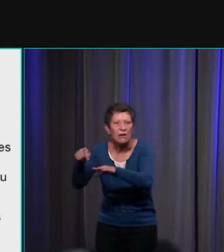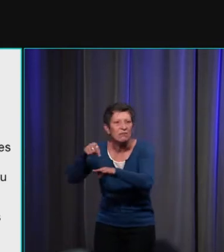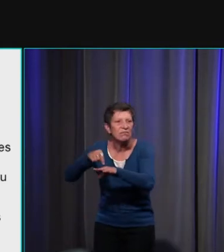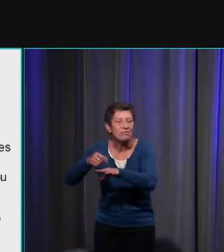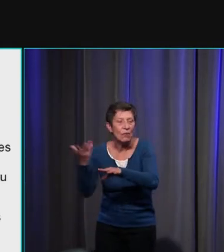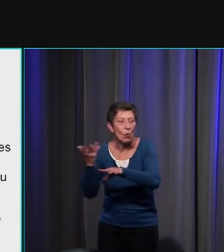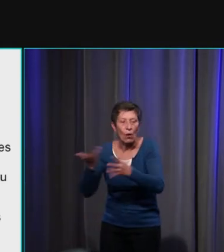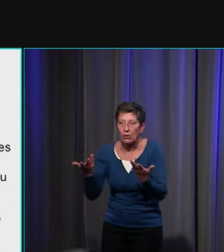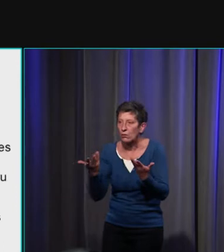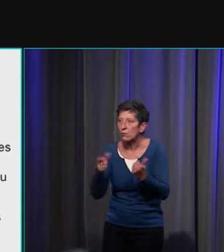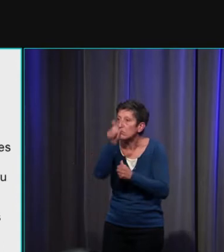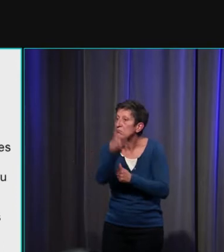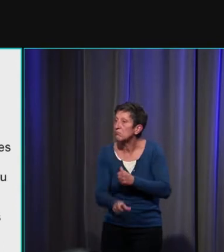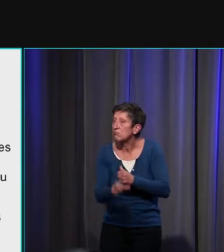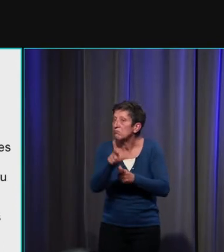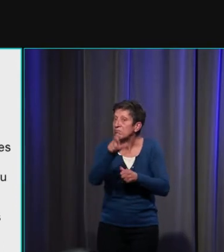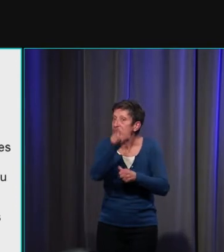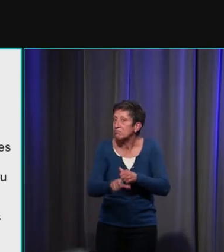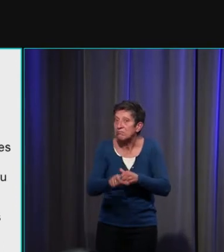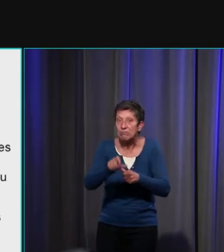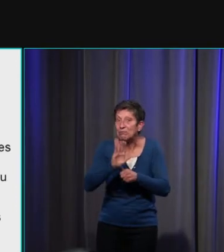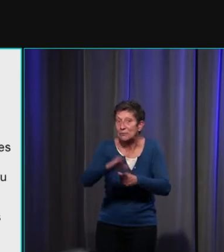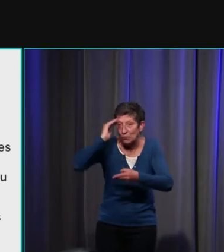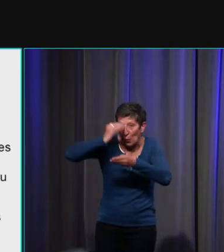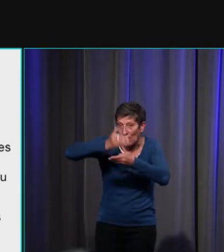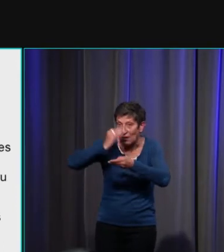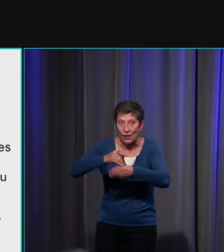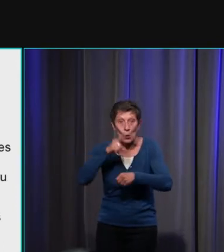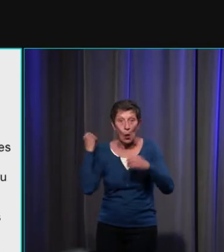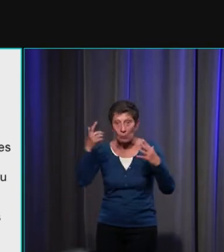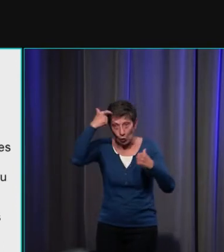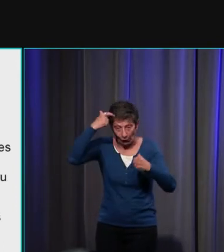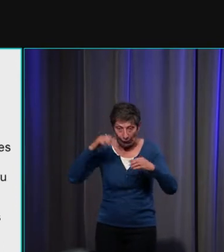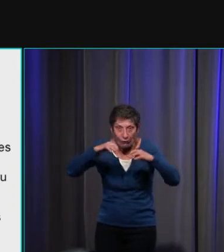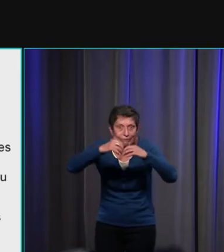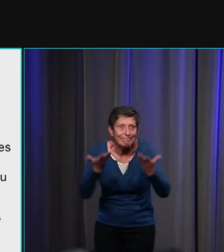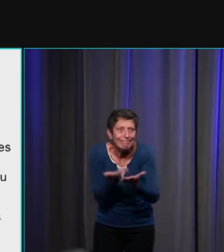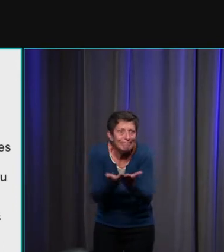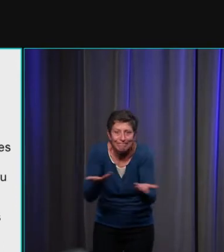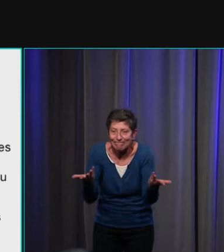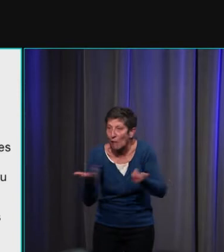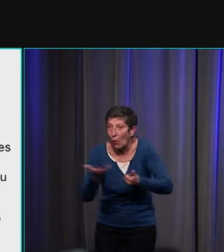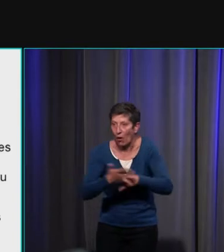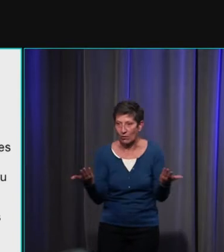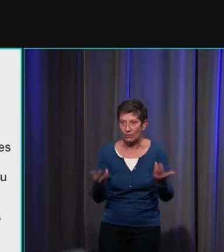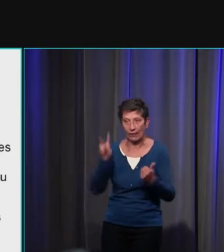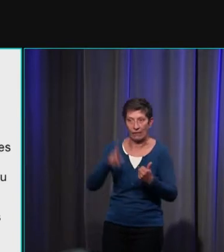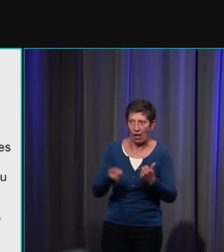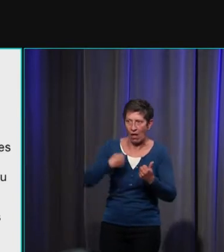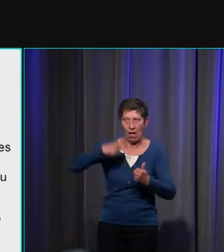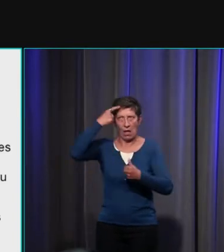la tête d'un homme médiévale pour reprendre le titre de ce cycle de conférences parce que si nous partons avec nos a priori